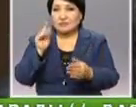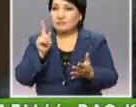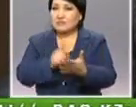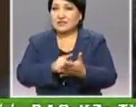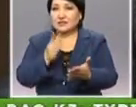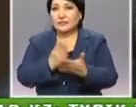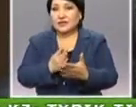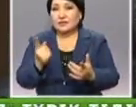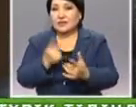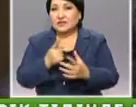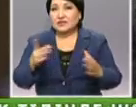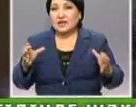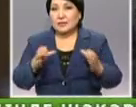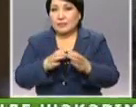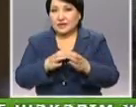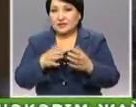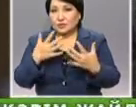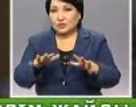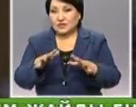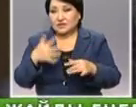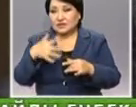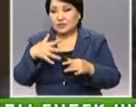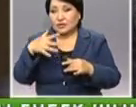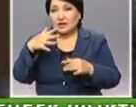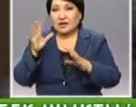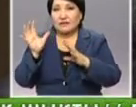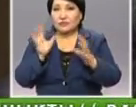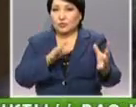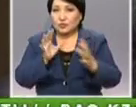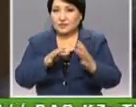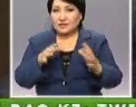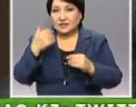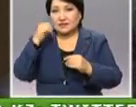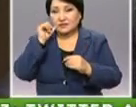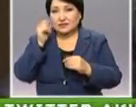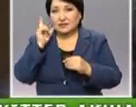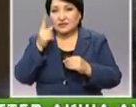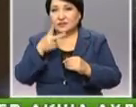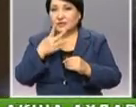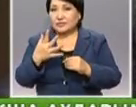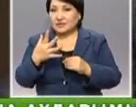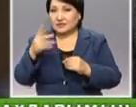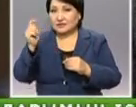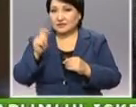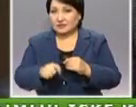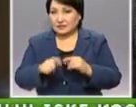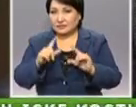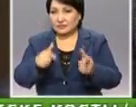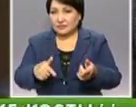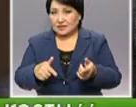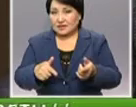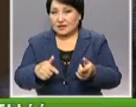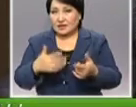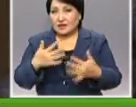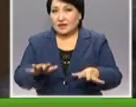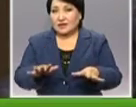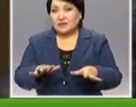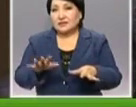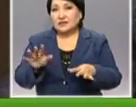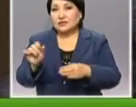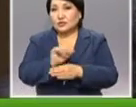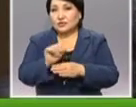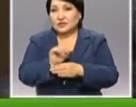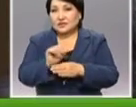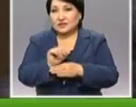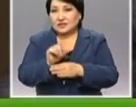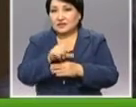партиясы осы жүріп жүр 50 автобусымыз, қазір кеше ғана тағы 25-і келді. Оларға водительдер, жүргізушілер